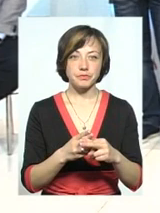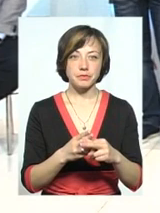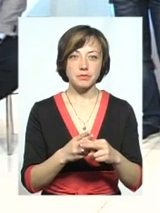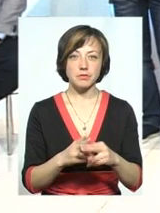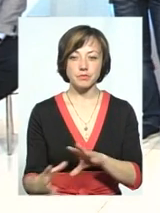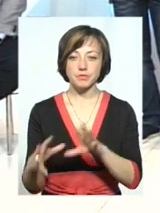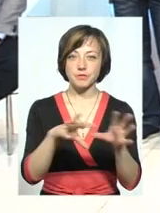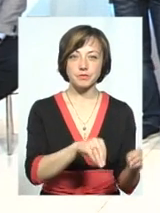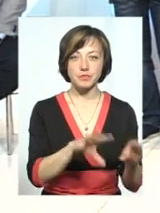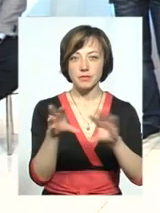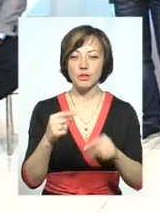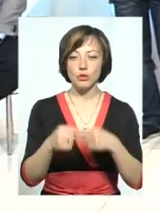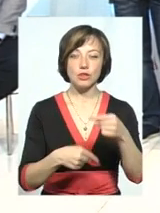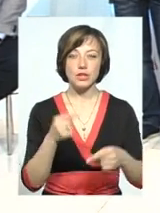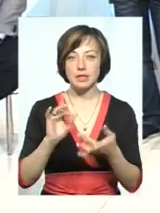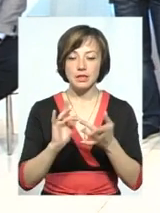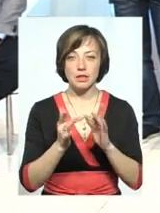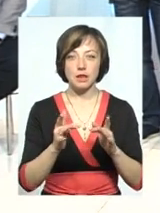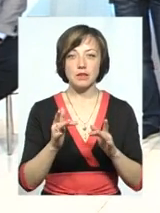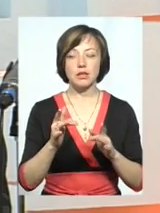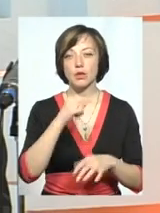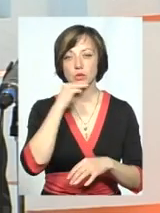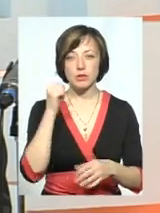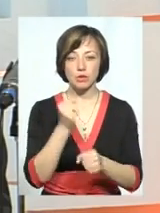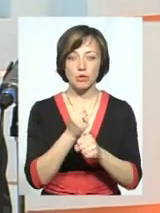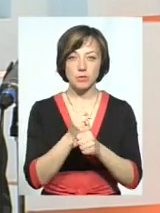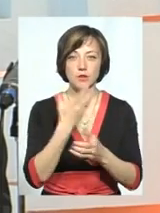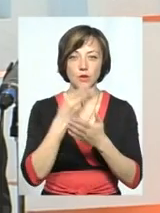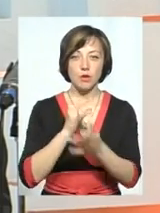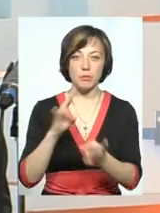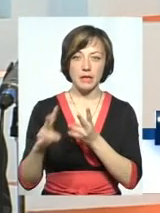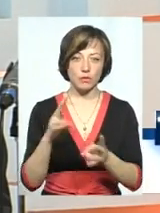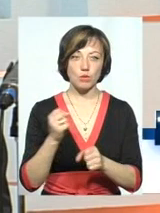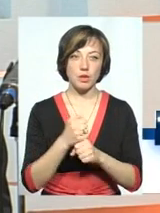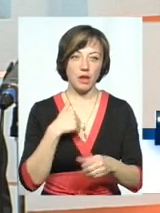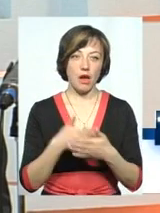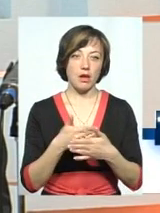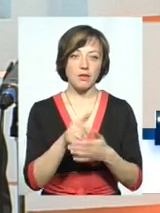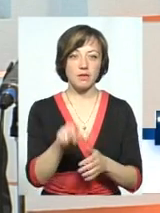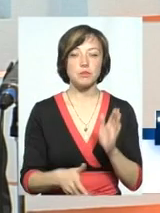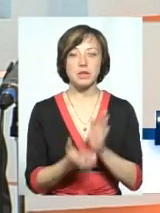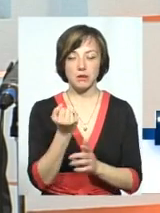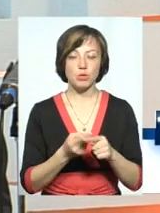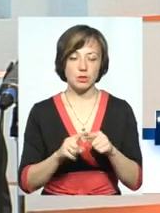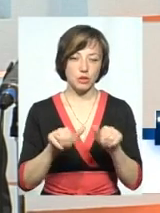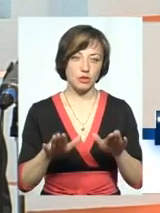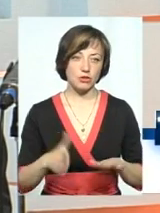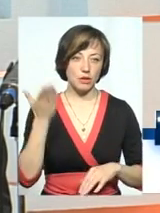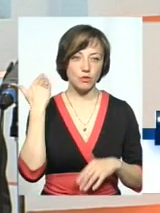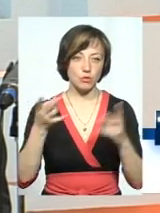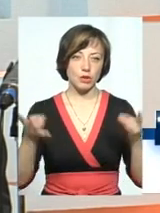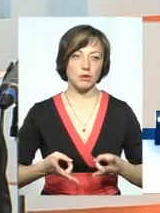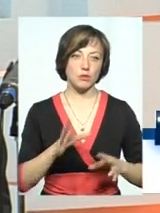електорату, тому що саме через соцмережі країна-окупант здійснює свою підривну роботу. Тому я, як громадський активіст, підтримую це рішення, як давно